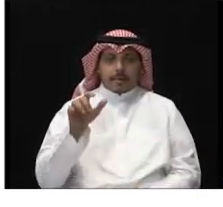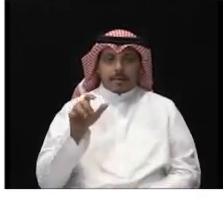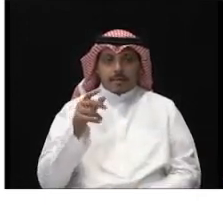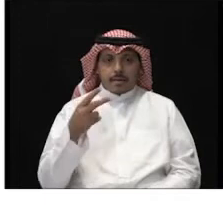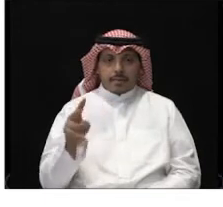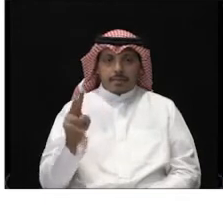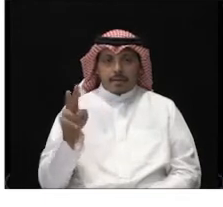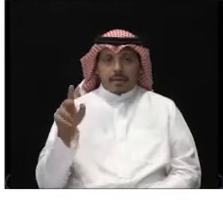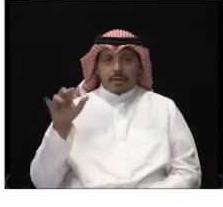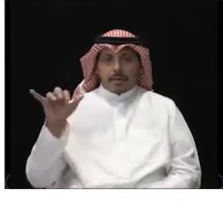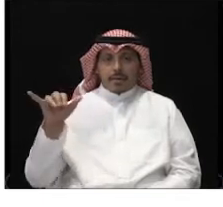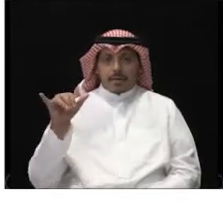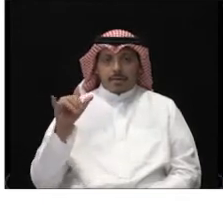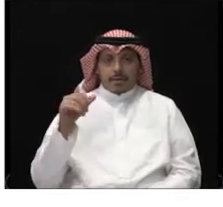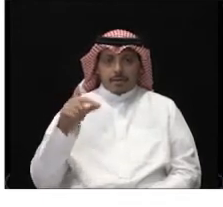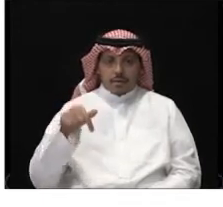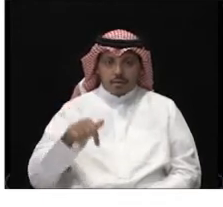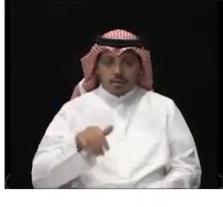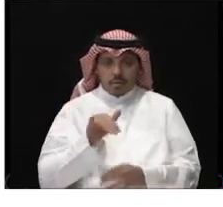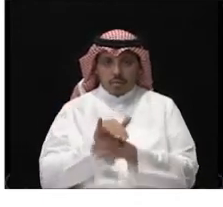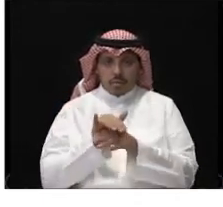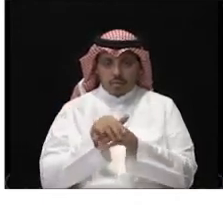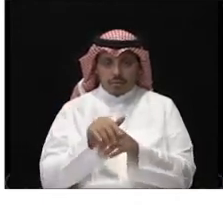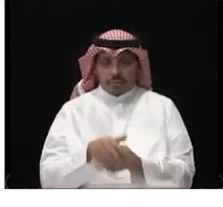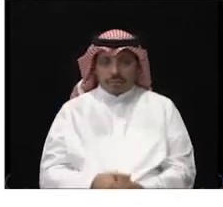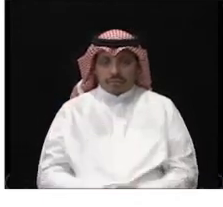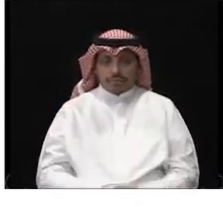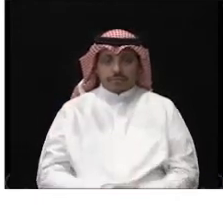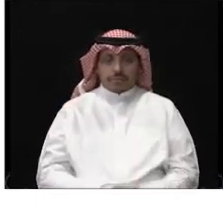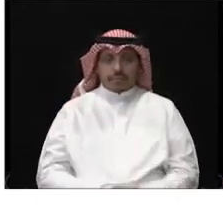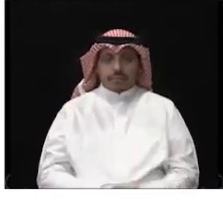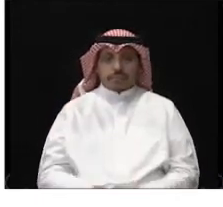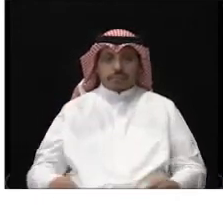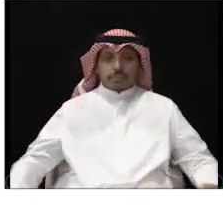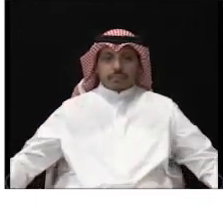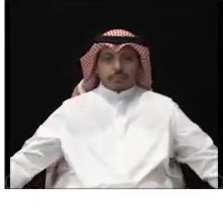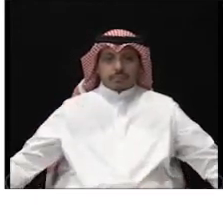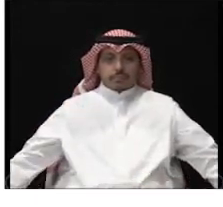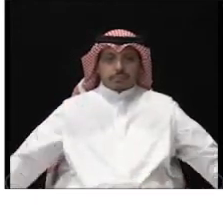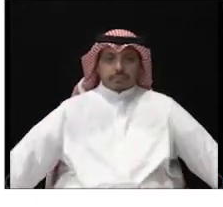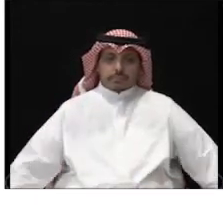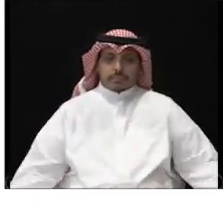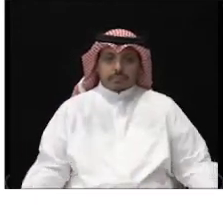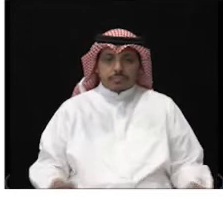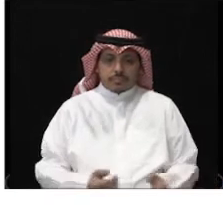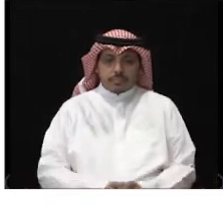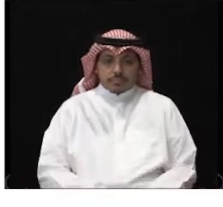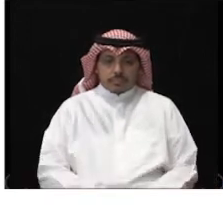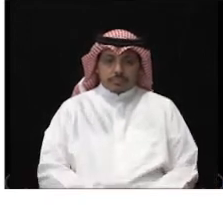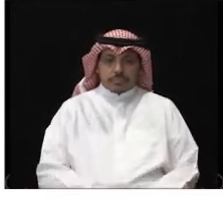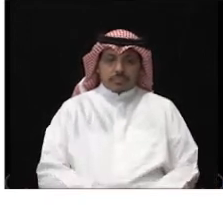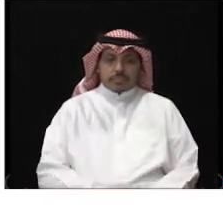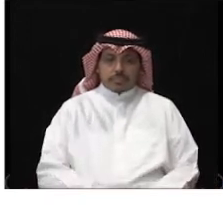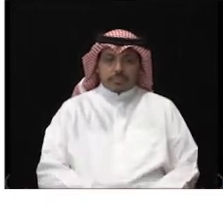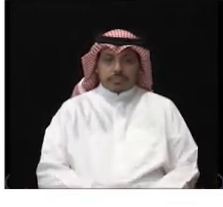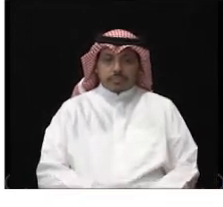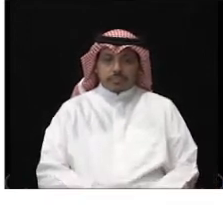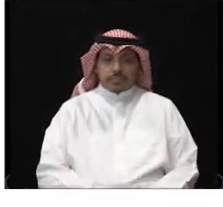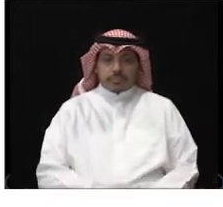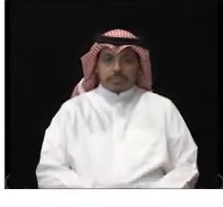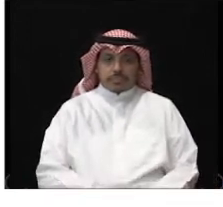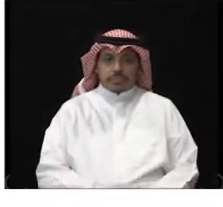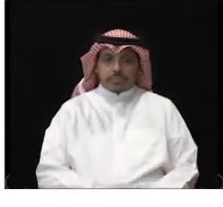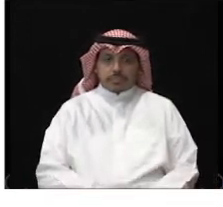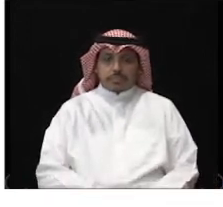هذا اليوم، من حروف المراجعة لهذا اليوم، أحسنتم يا أبطال. وهذه أعتقد الجميع